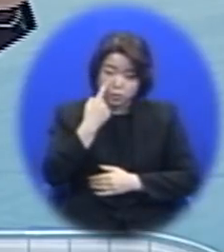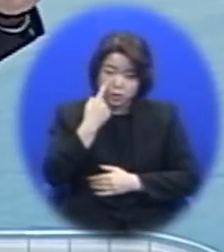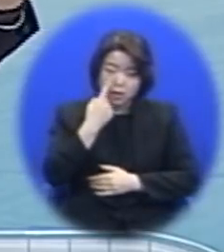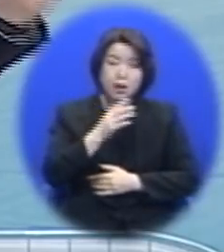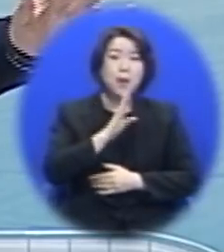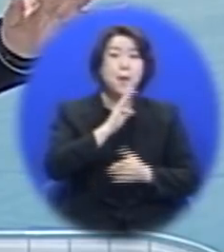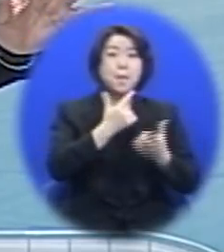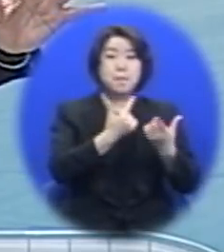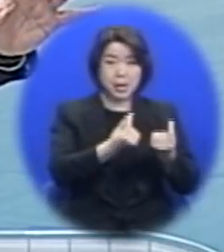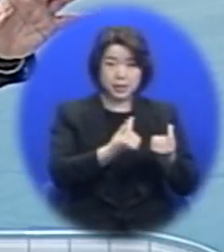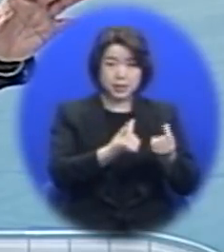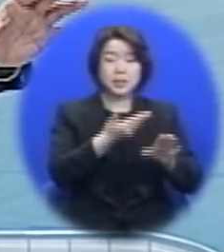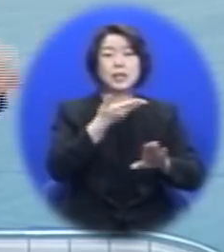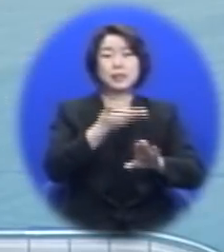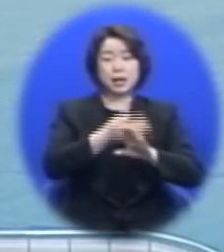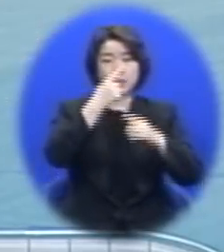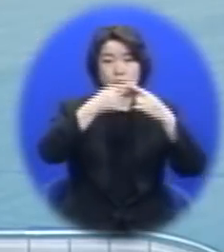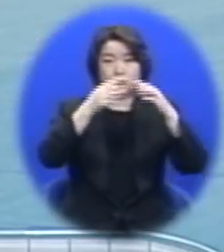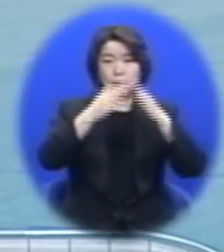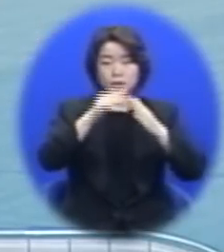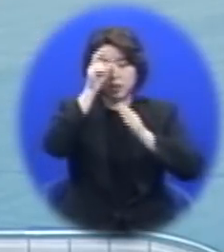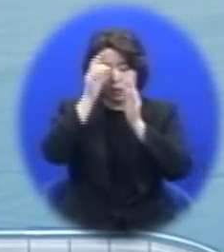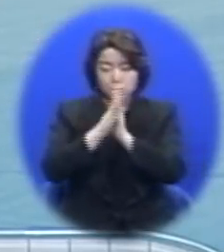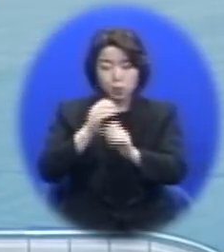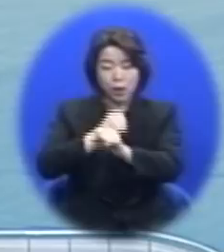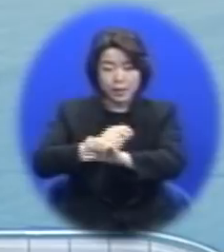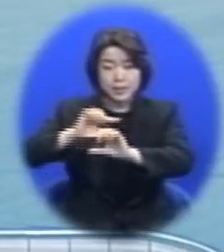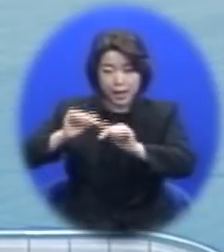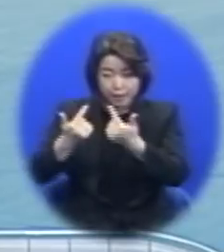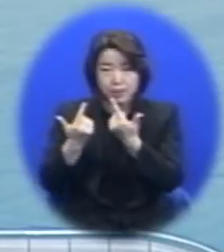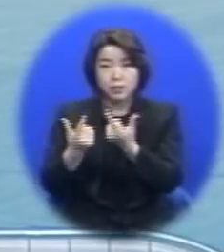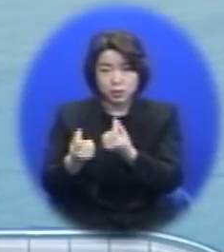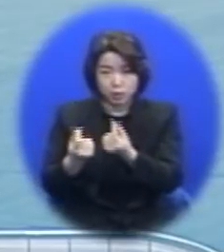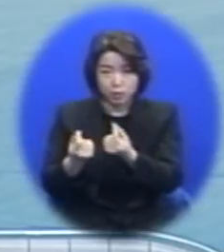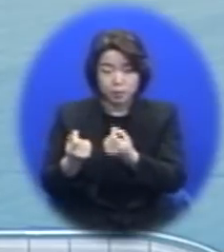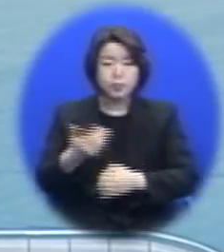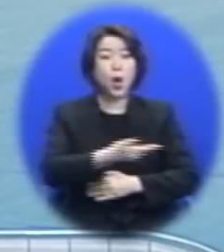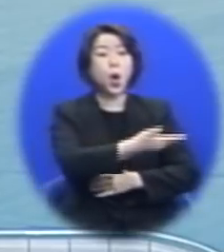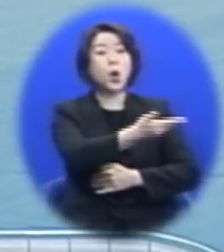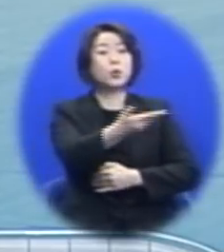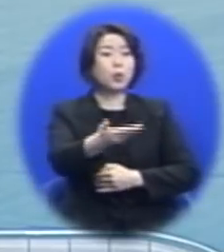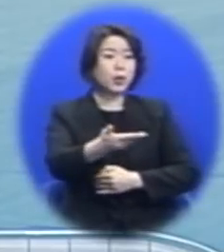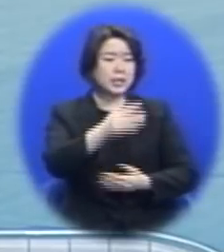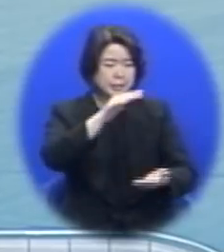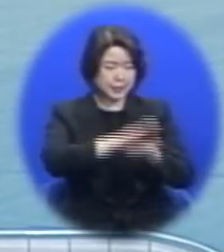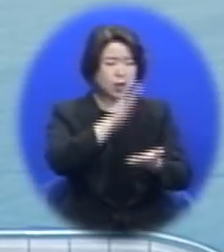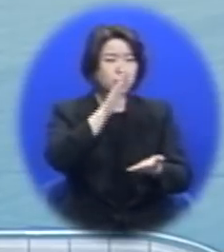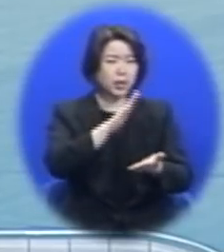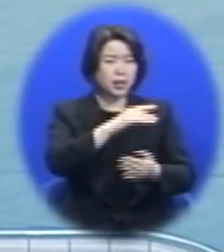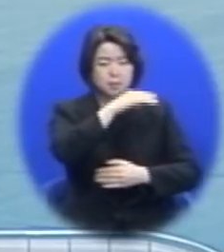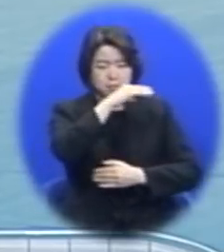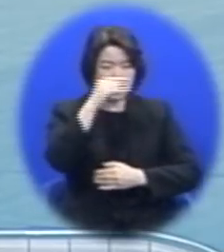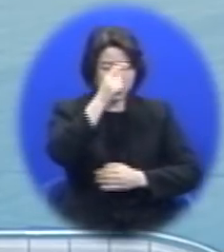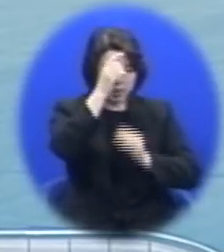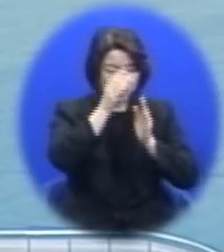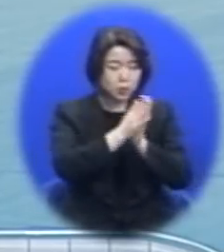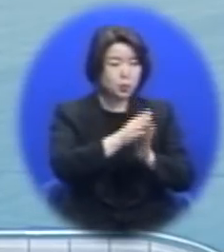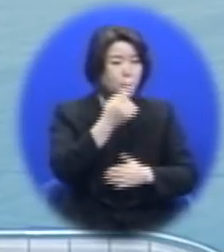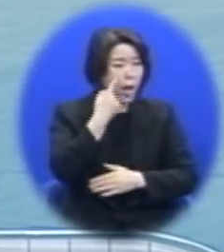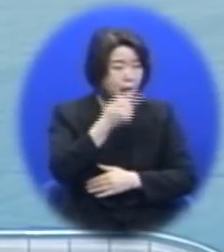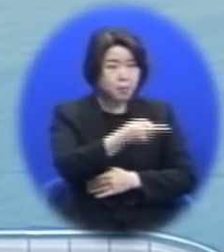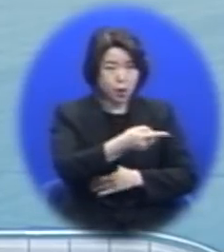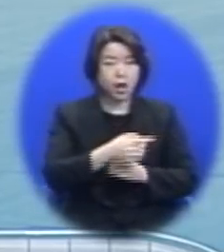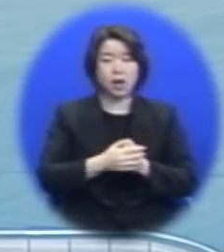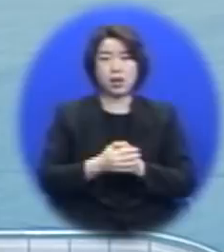교회는 기도를 안 하는 것처럼 그렇게 너희들은 한번 제대로 기도해라, 뜨겁게 기도하라는 거예요. 그러면서